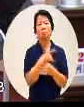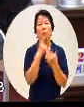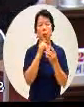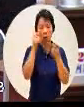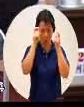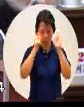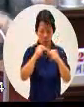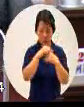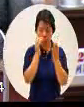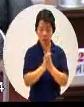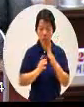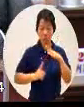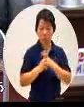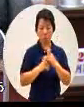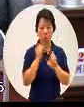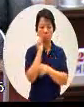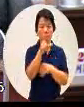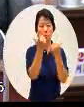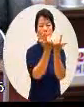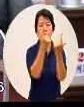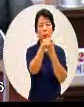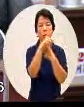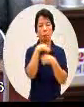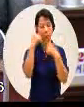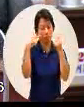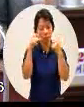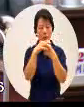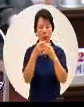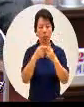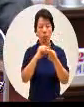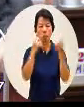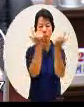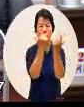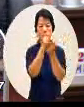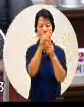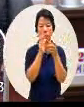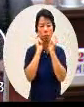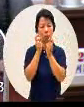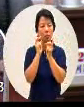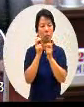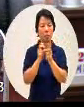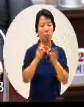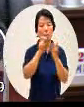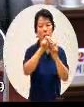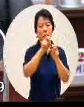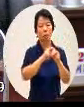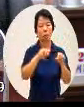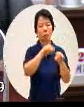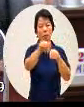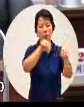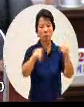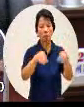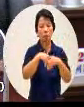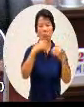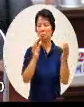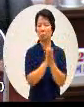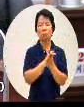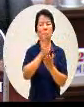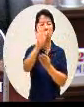雄市遠遠優於台北我們經常要跟台北比如台北捷運有做幾條是世界級的